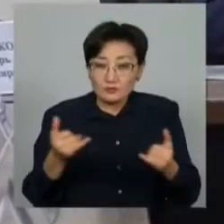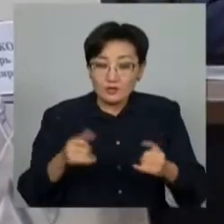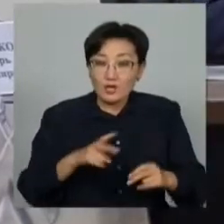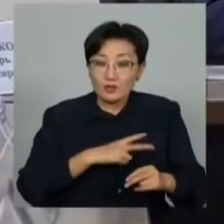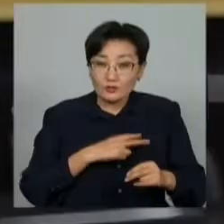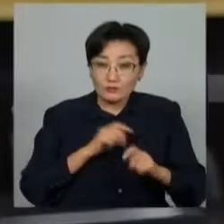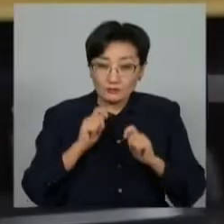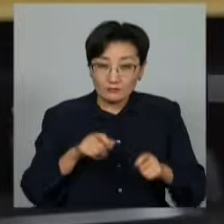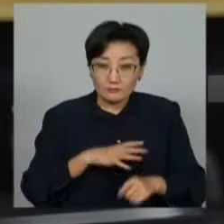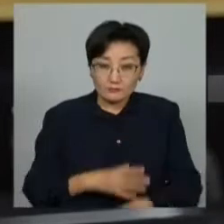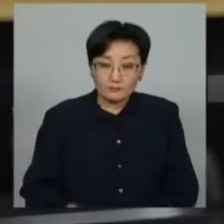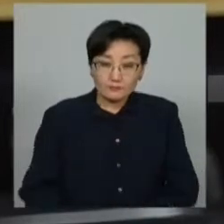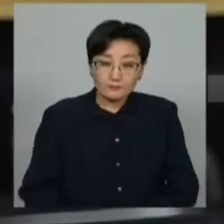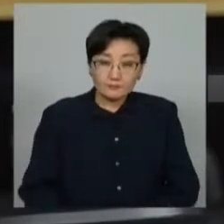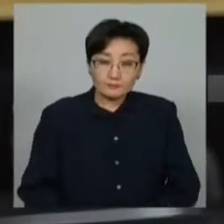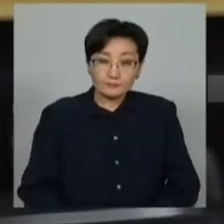медалін табыстады.